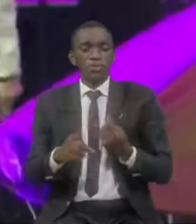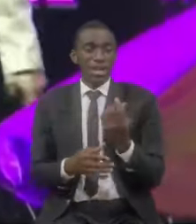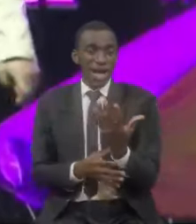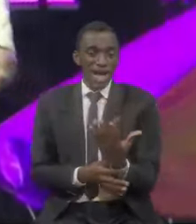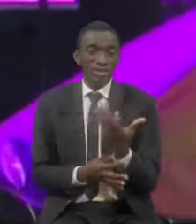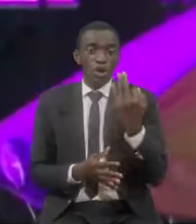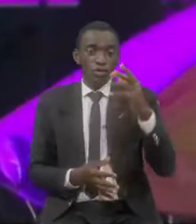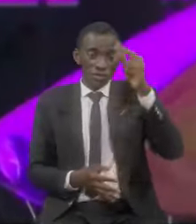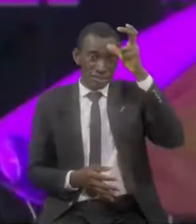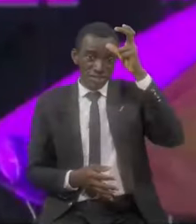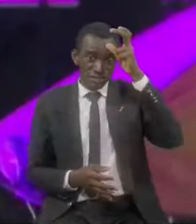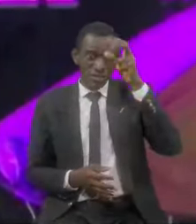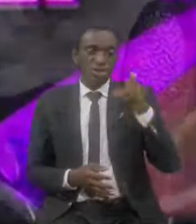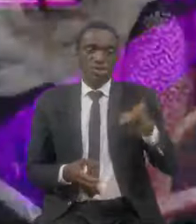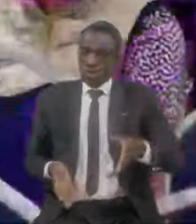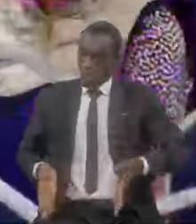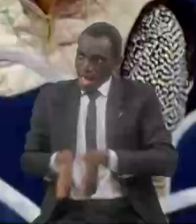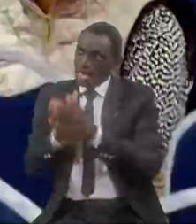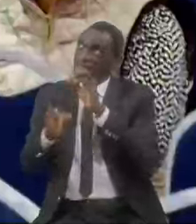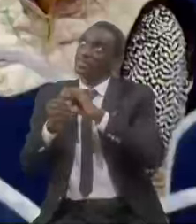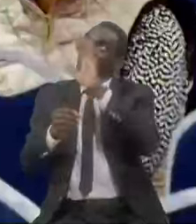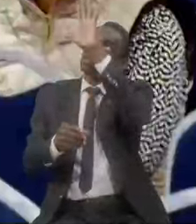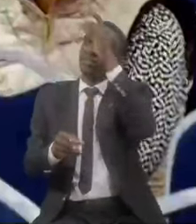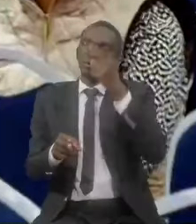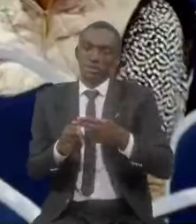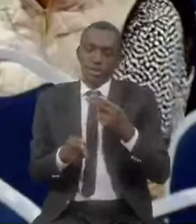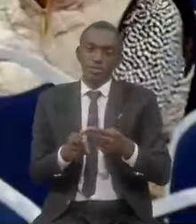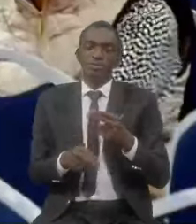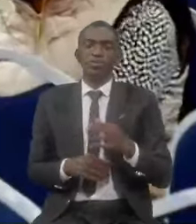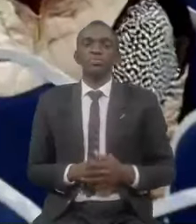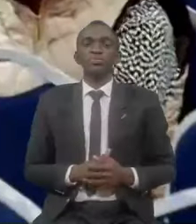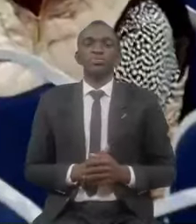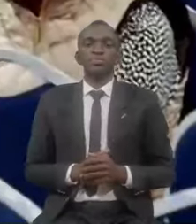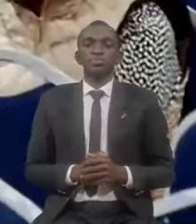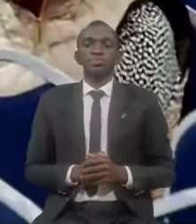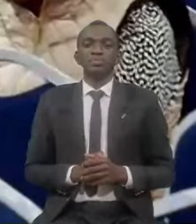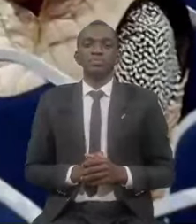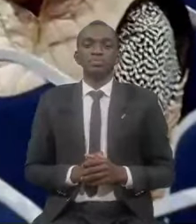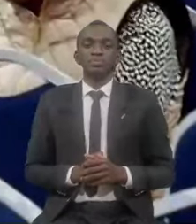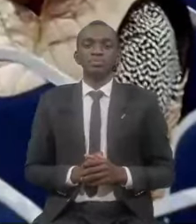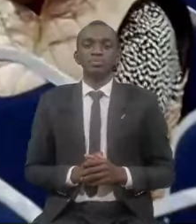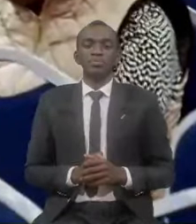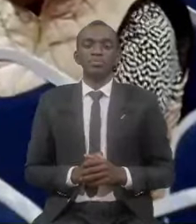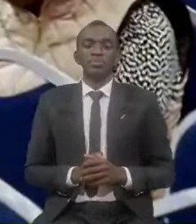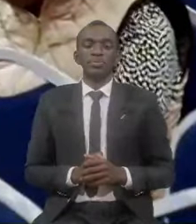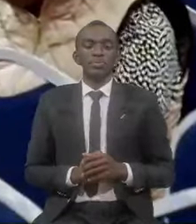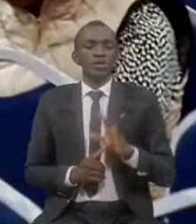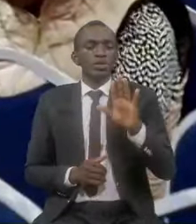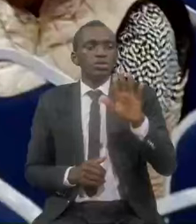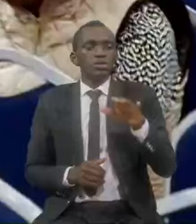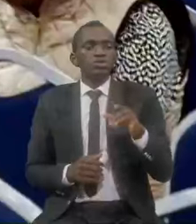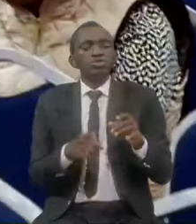la délivrance de la main et du pouvoir de Satan que nous demandons en son nom,